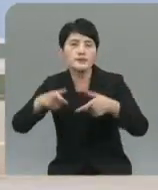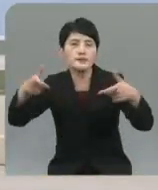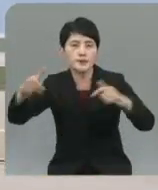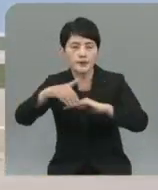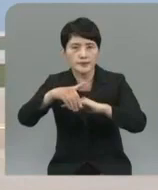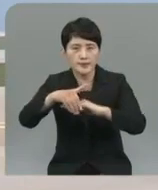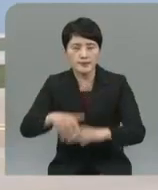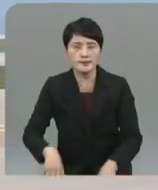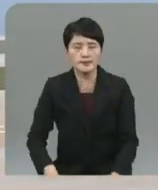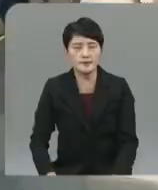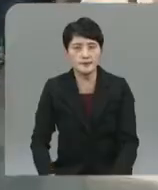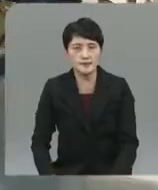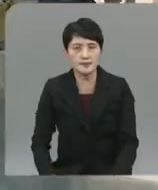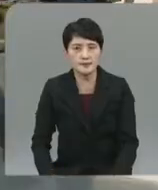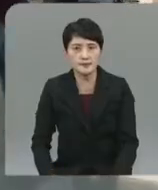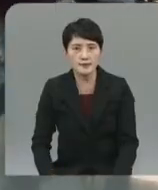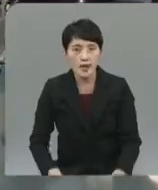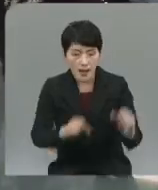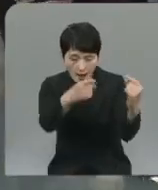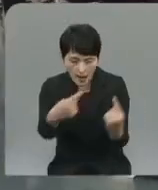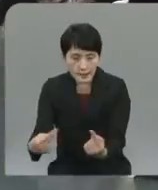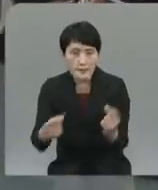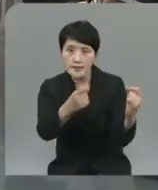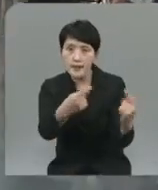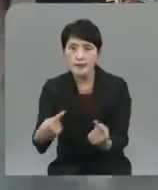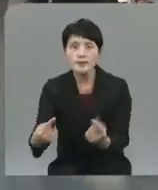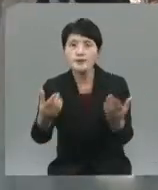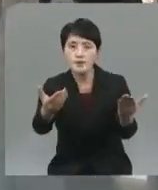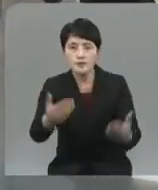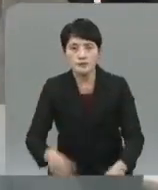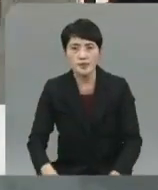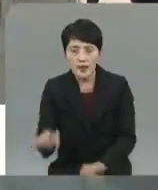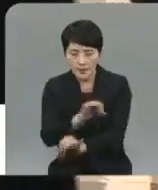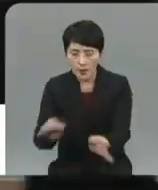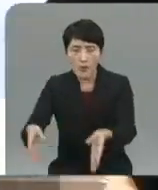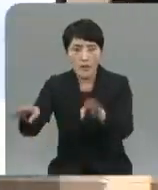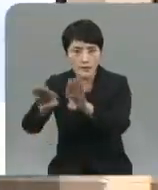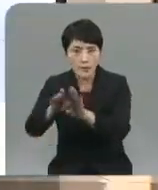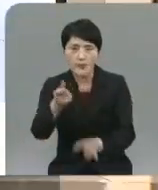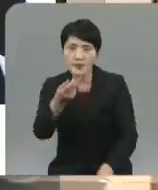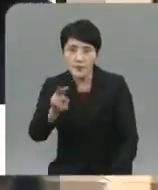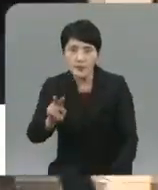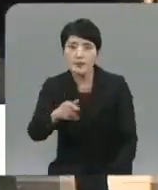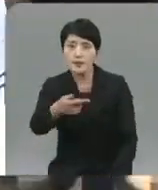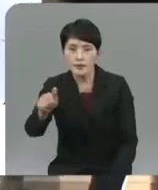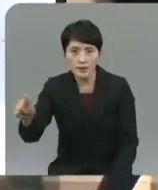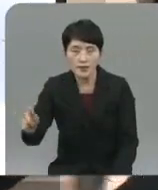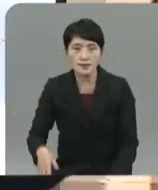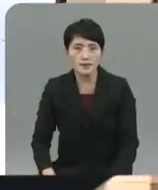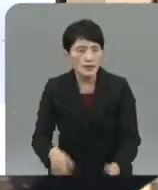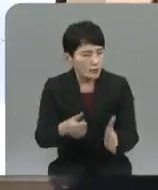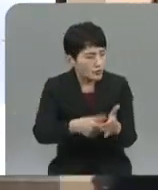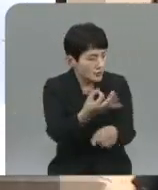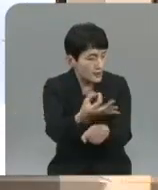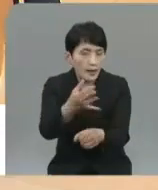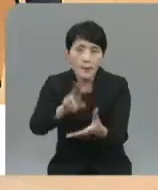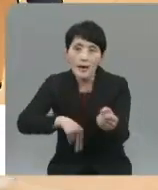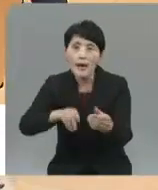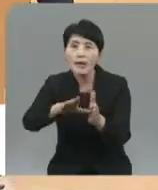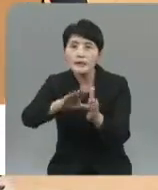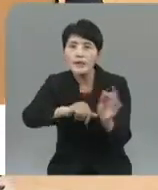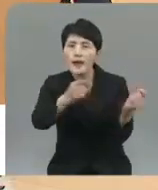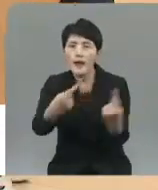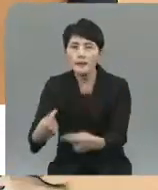beträgt der stand etwa 30% des vor corona- hierfür will die Regierung Menschen aus 22